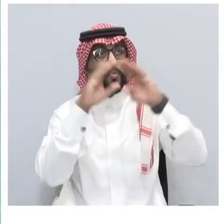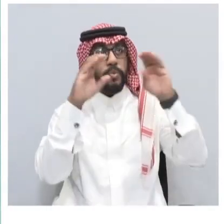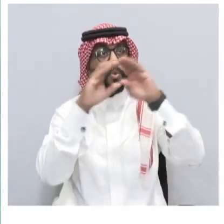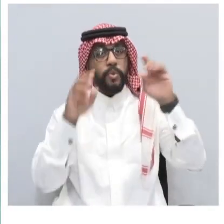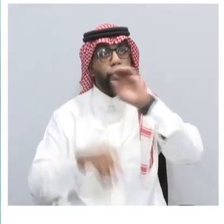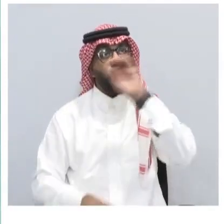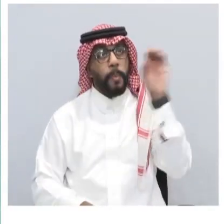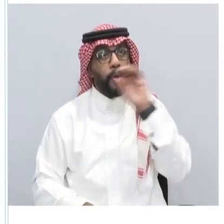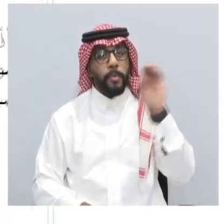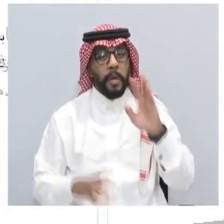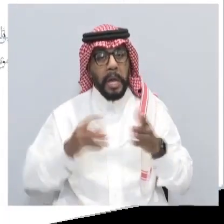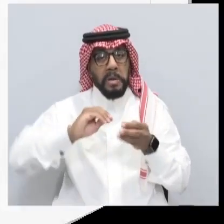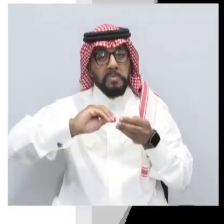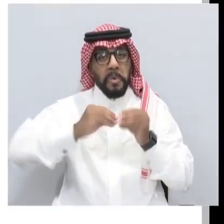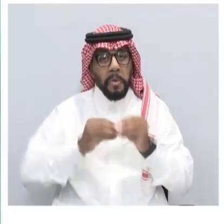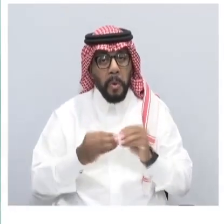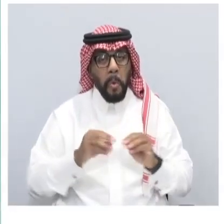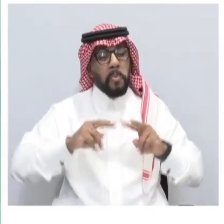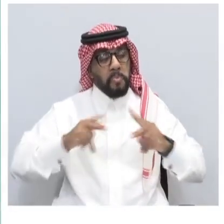مزايا التنسيق المتقدم